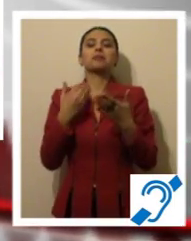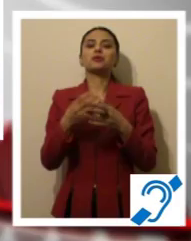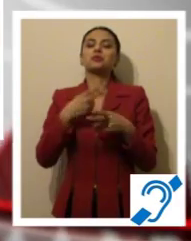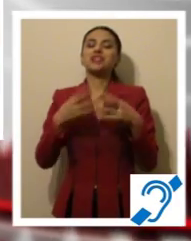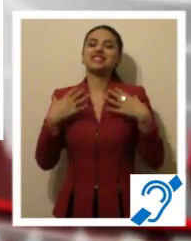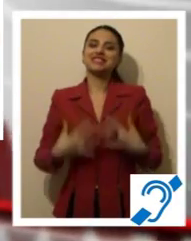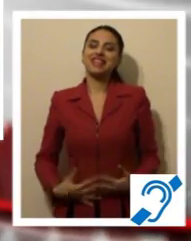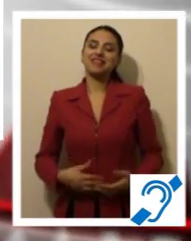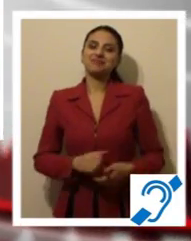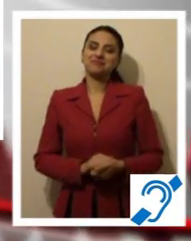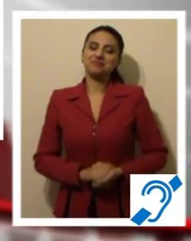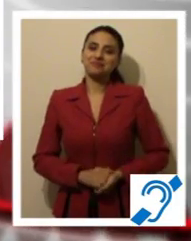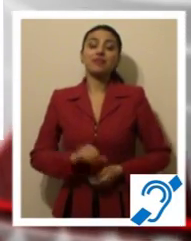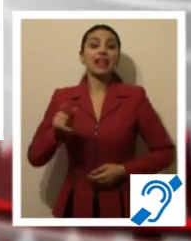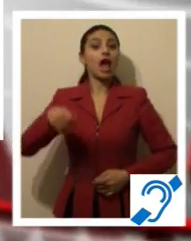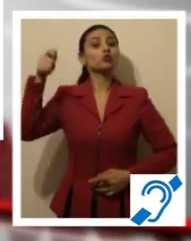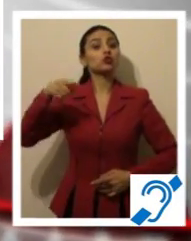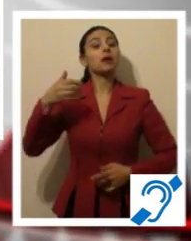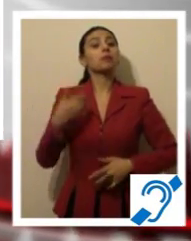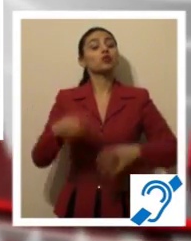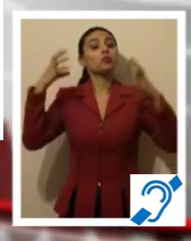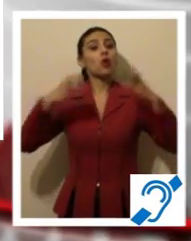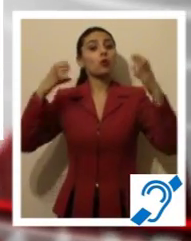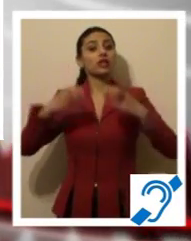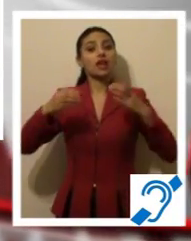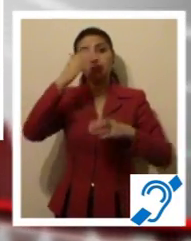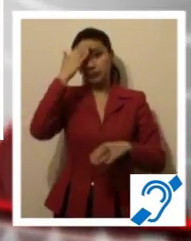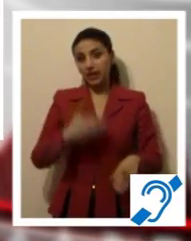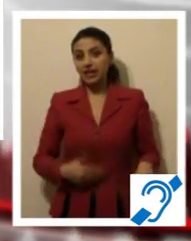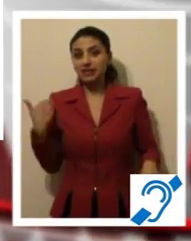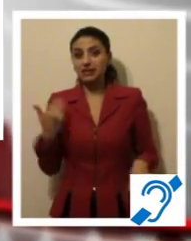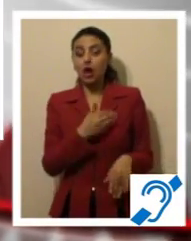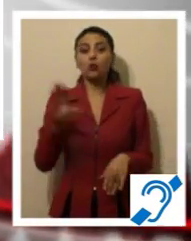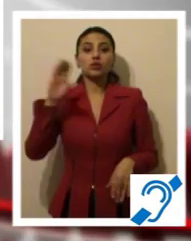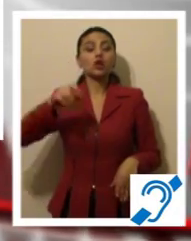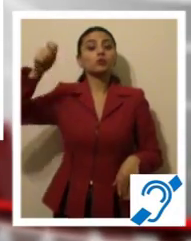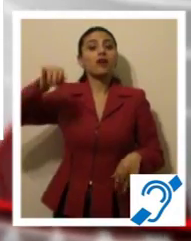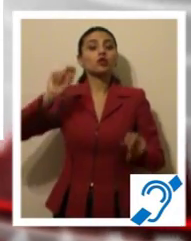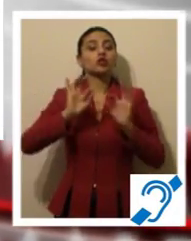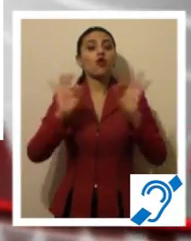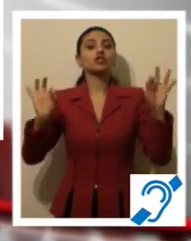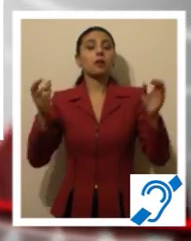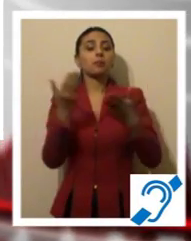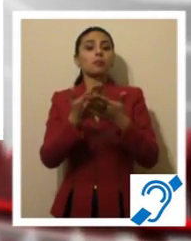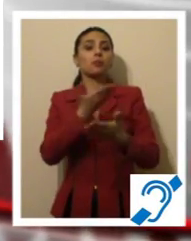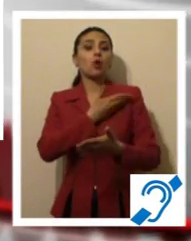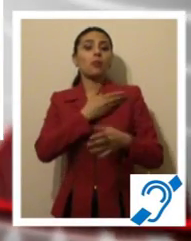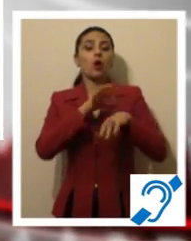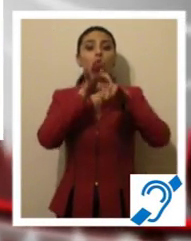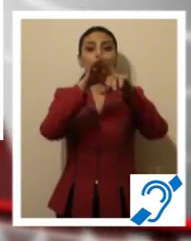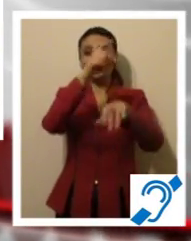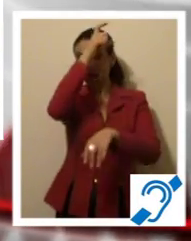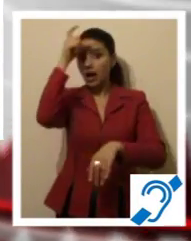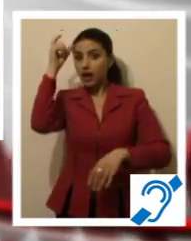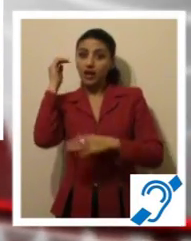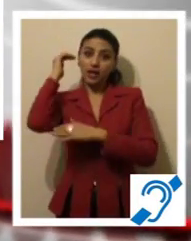tămăduitoare. La slujba de bobotează de la Mănăstirea Curtea de Argeș, slujbă ce a fost oficiată de un sobor de preoți condus de înalt